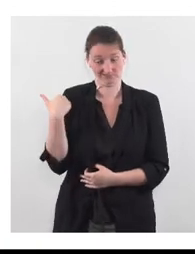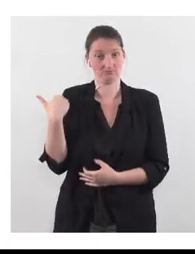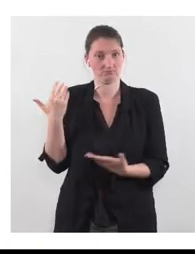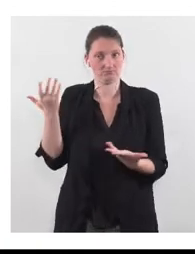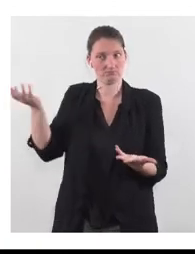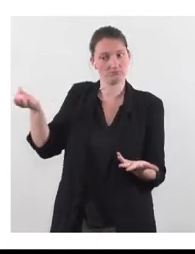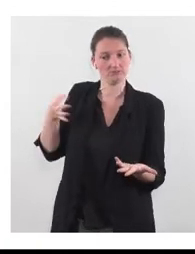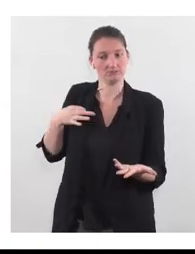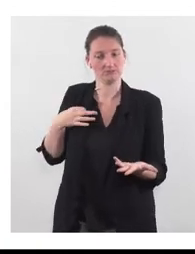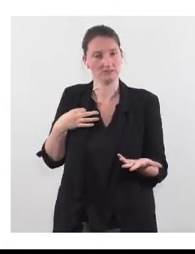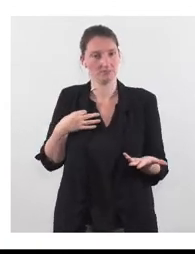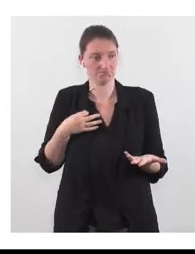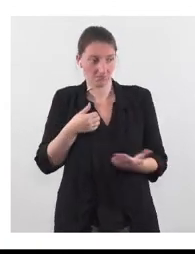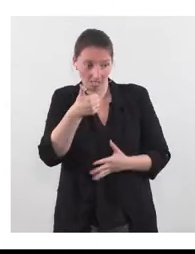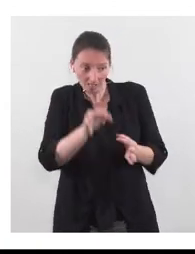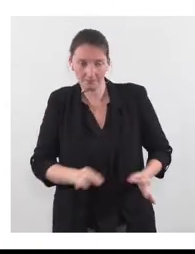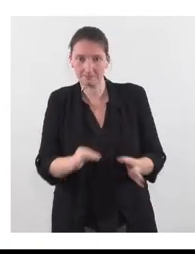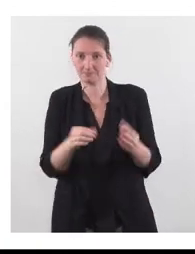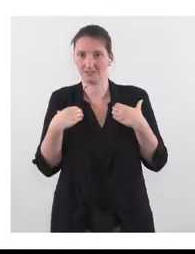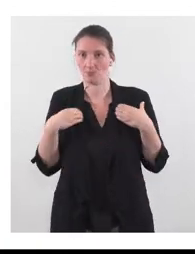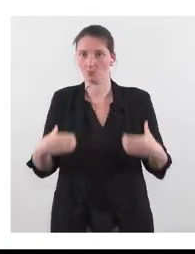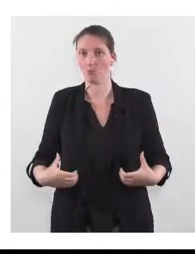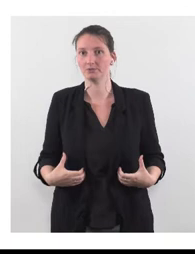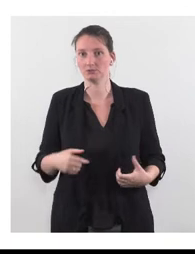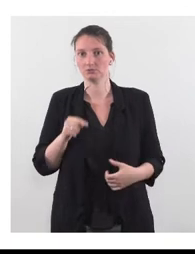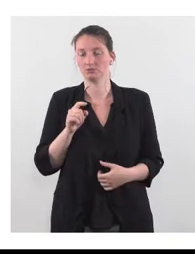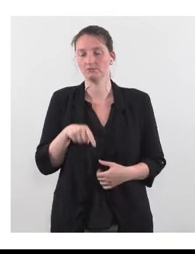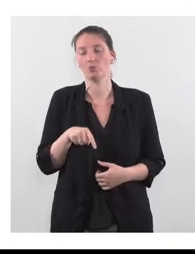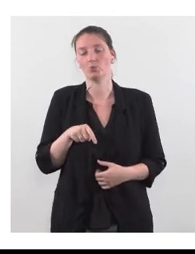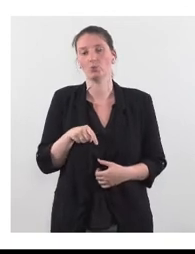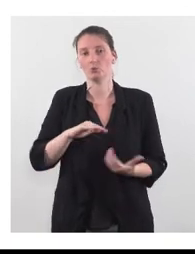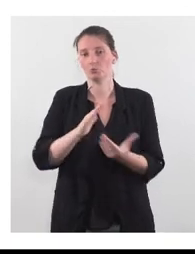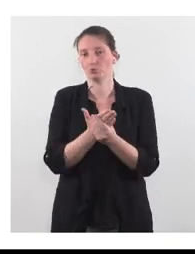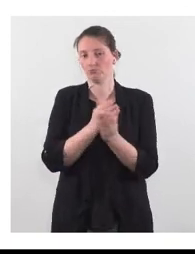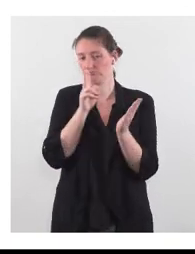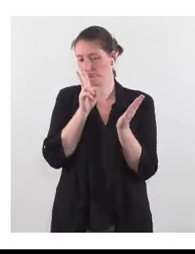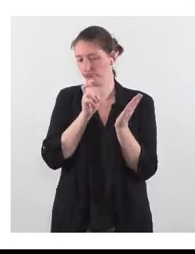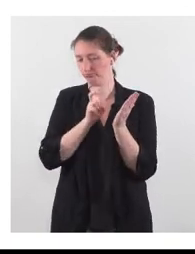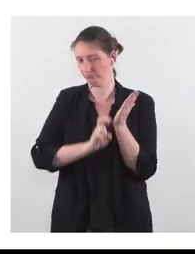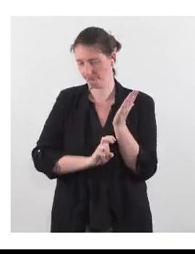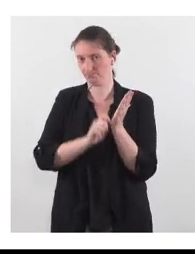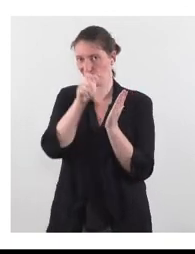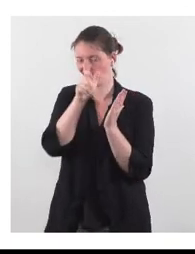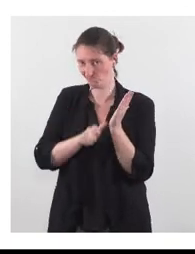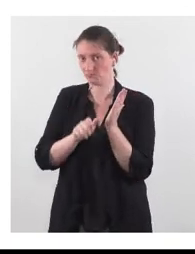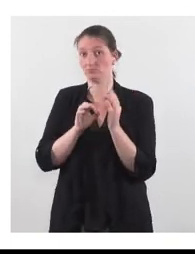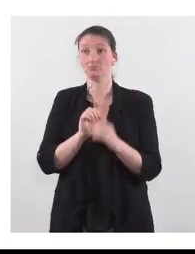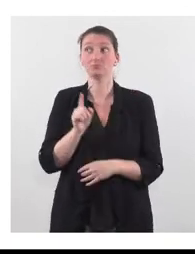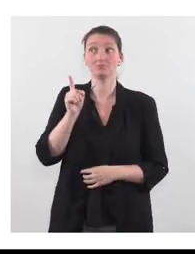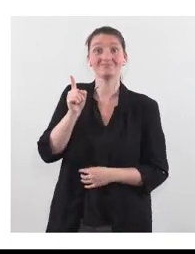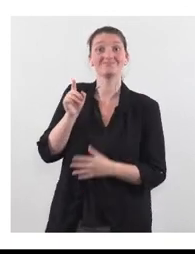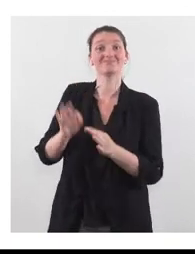nous a dit qu'un État membre doit examiner le dossier. La Cour